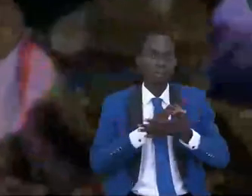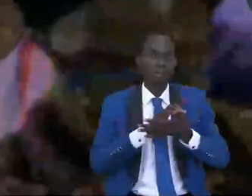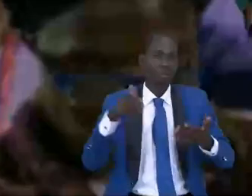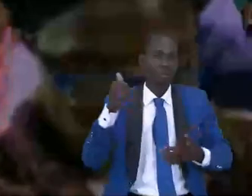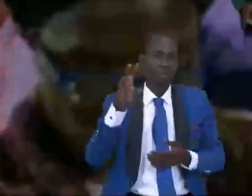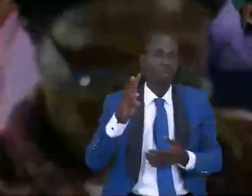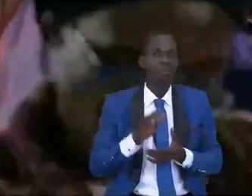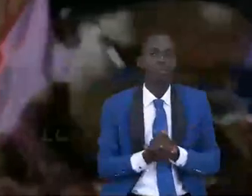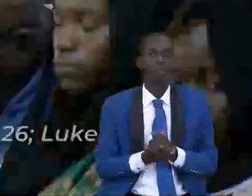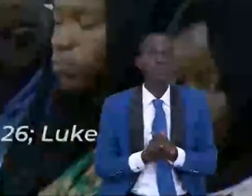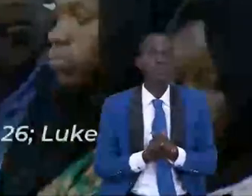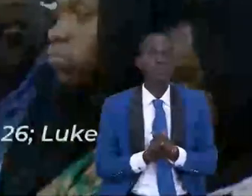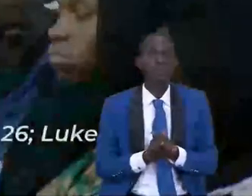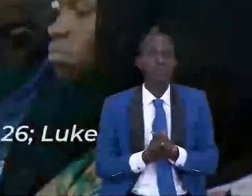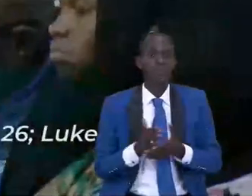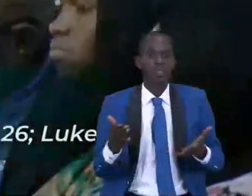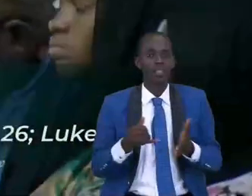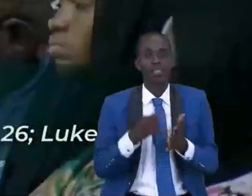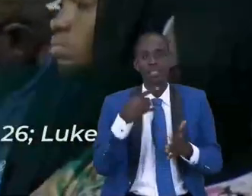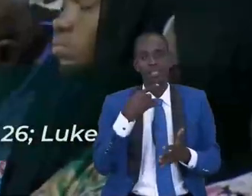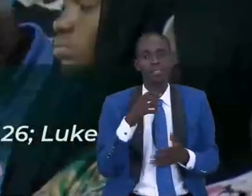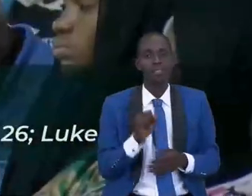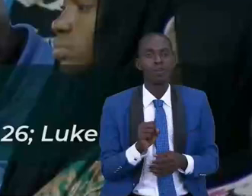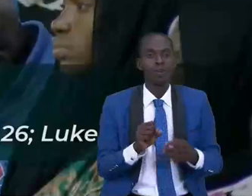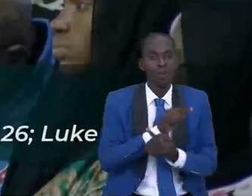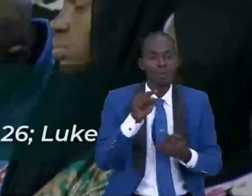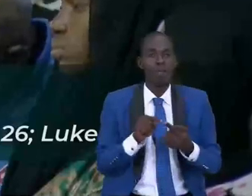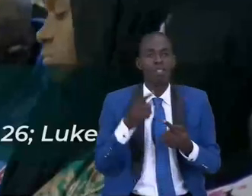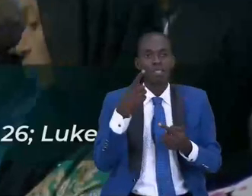16. Ça dit ici.